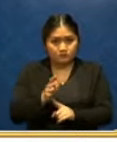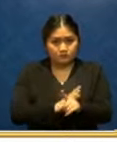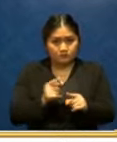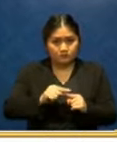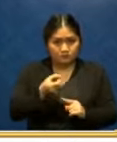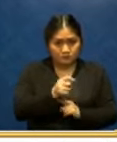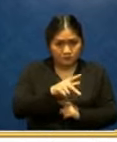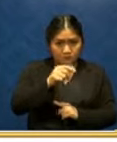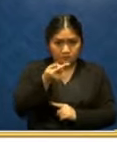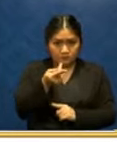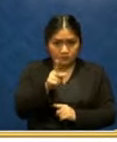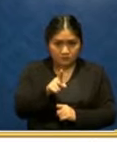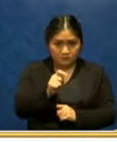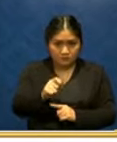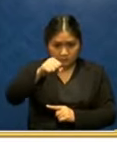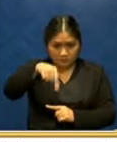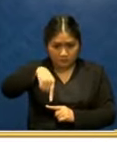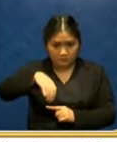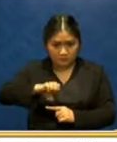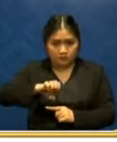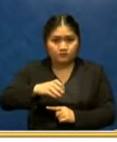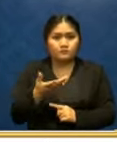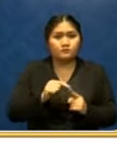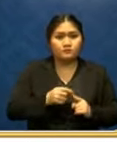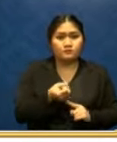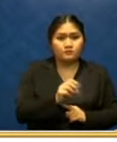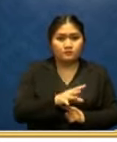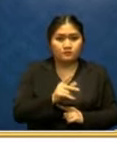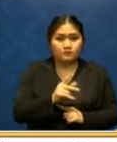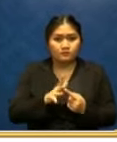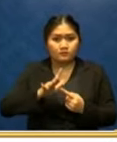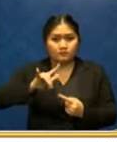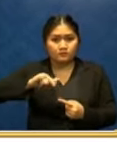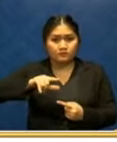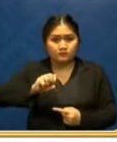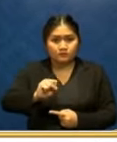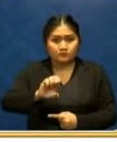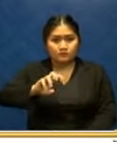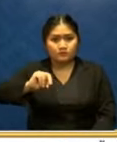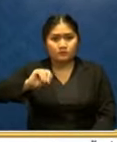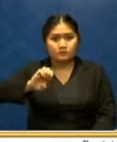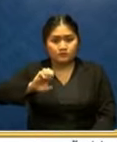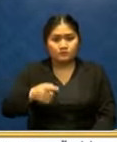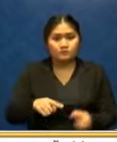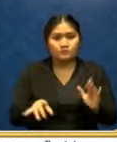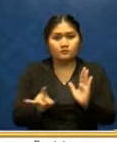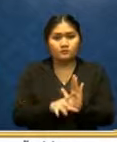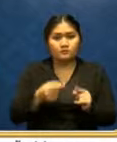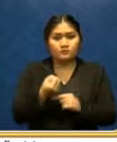อซีมามุ14นางสาวการศินีโอภาสรังสรรค์และ